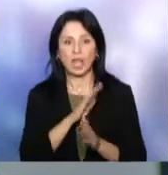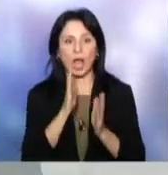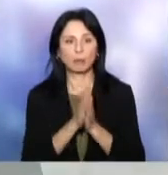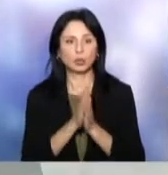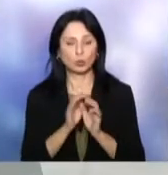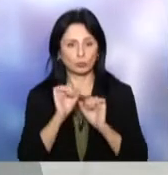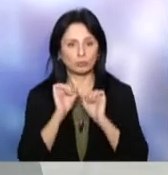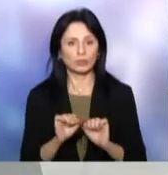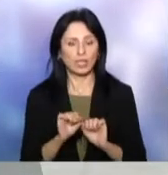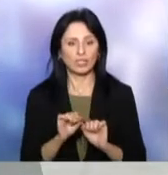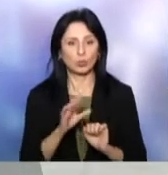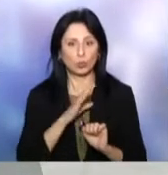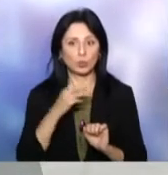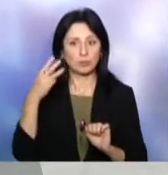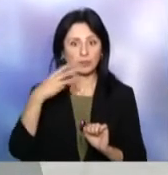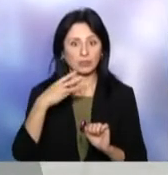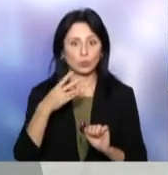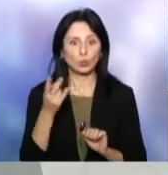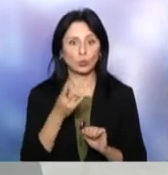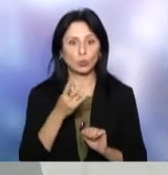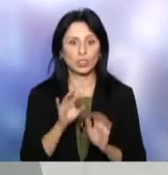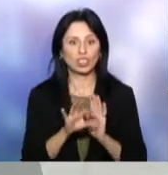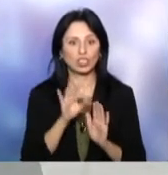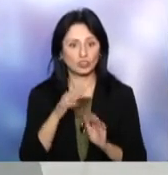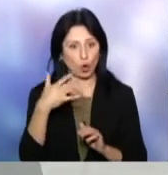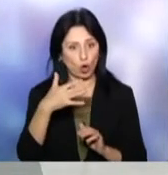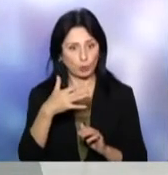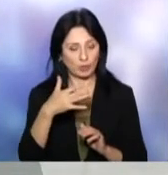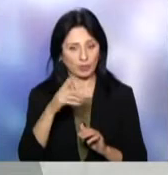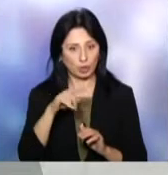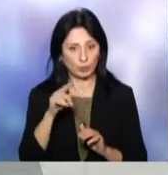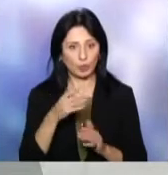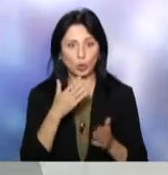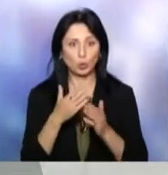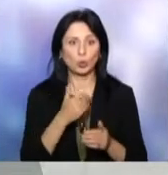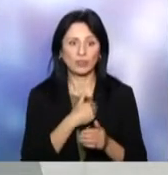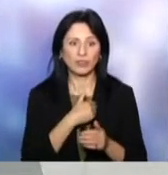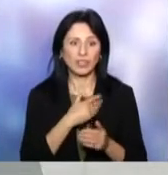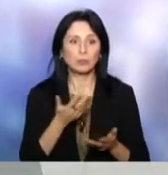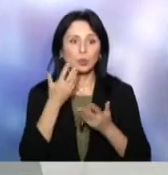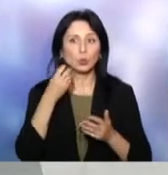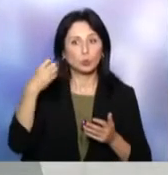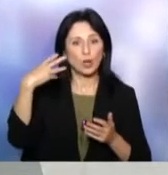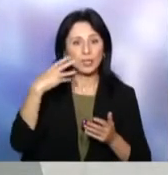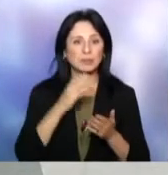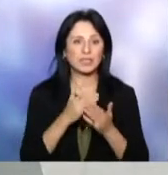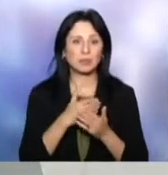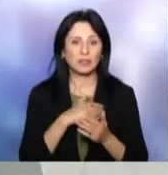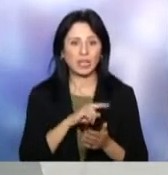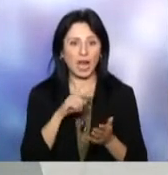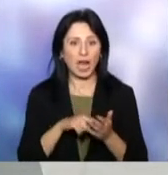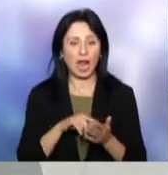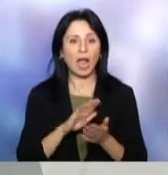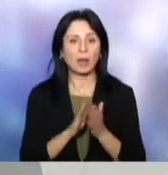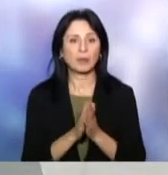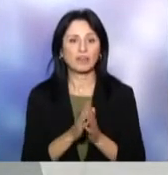არ მივიღოთ სისხლი, უნდა შევარჩიოთ 50 ნომრით, ხოლო თუ გვინდა, რომ სუბუქად დავიცვათ, ქალაქის პირობებში